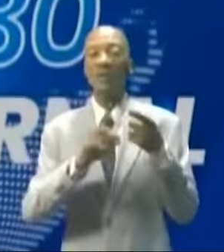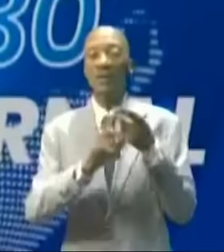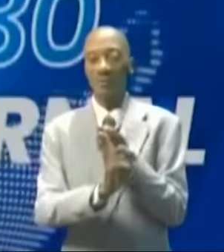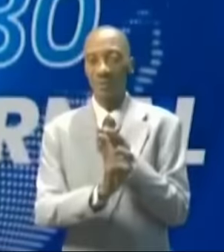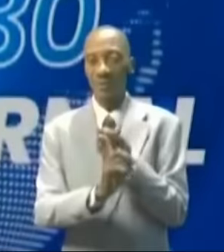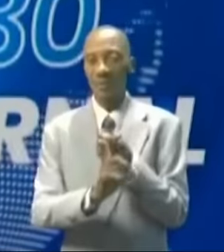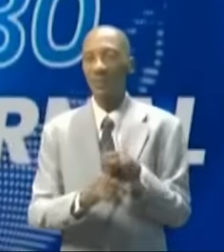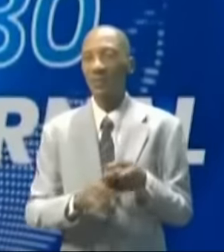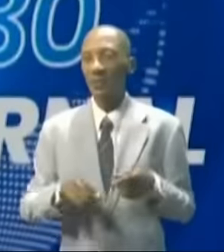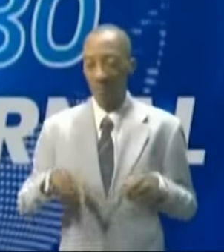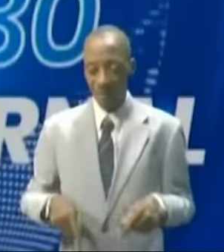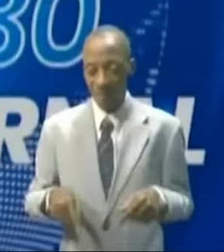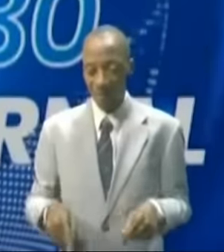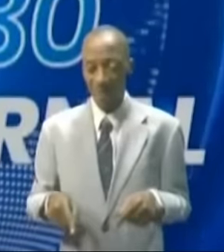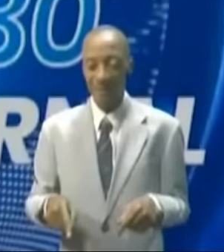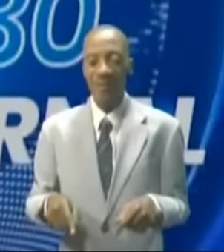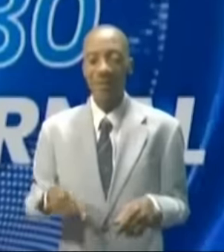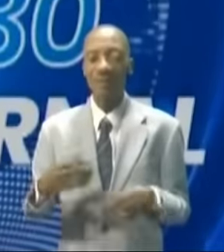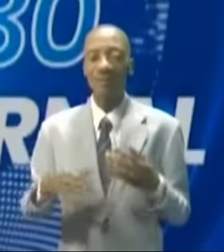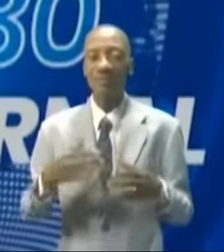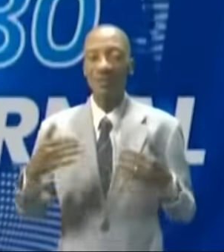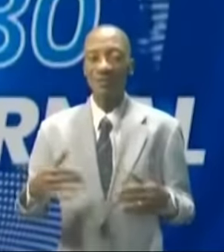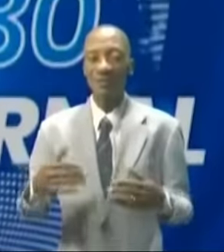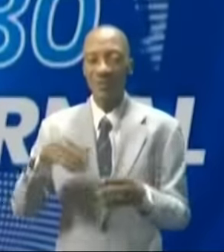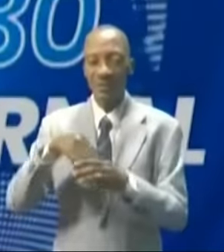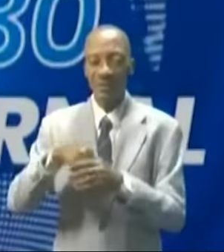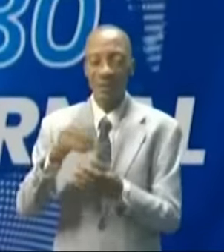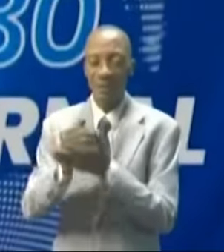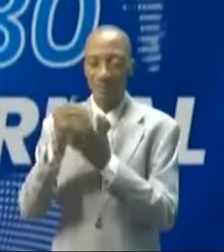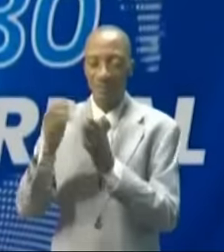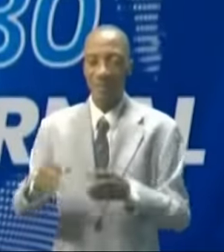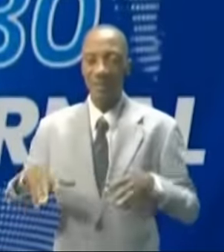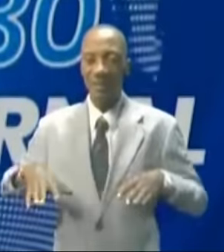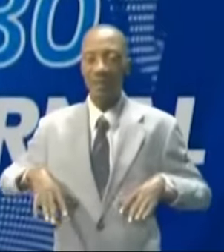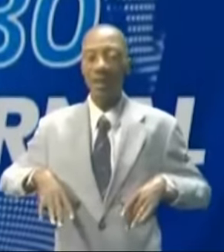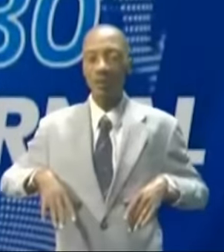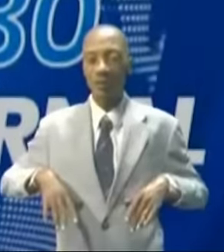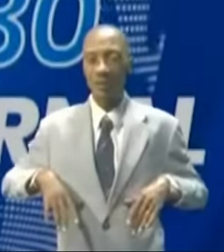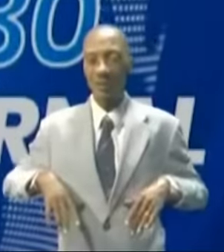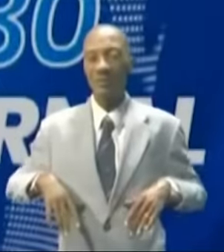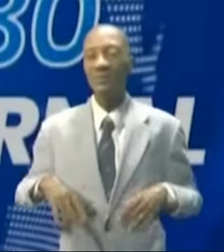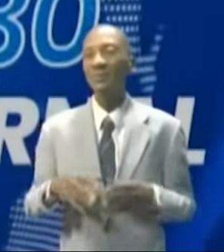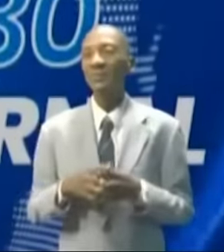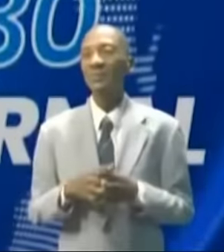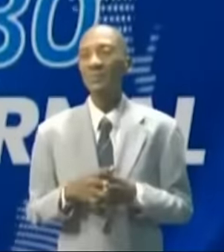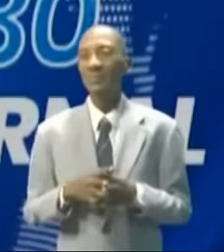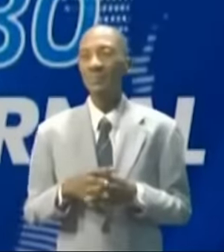Russes habitant la République démocratique du Congo. Christine Lenzo.